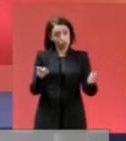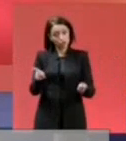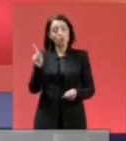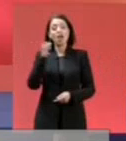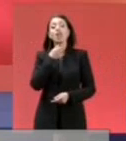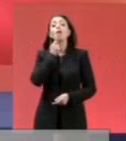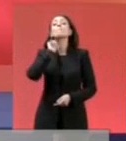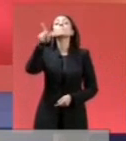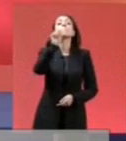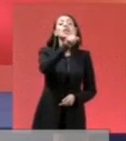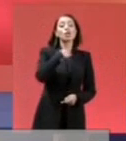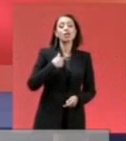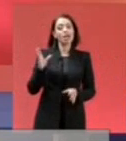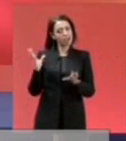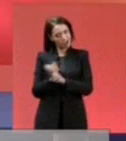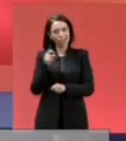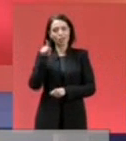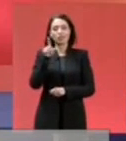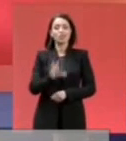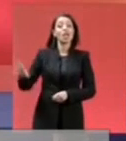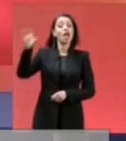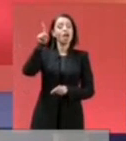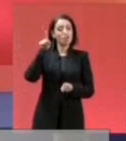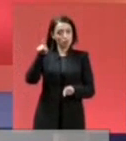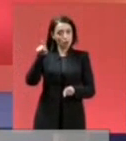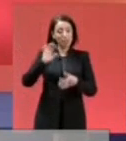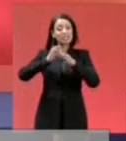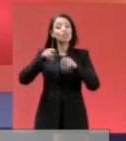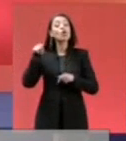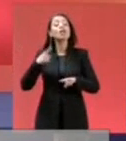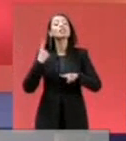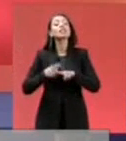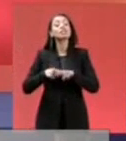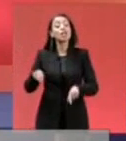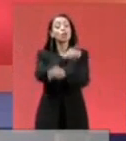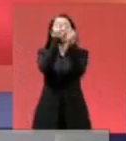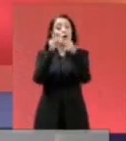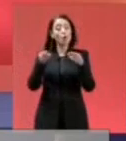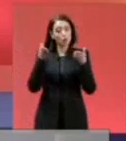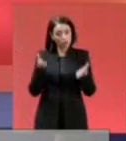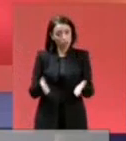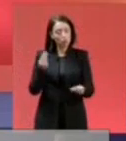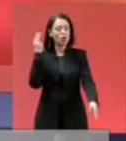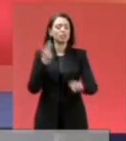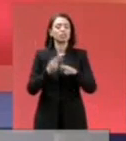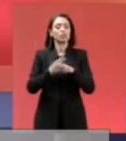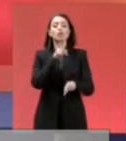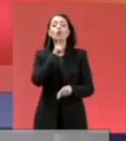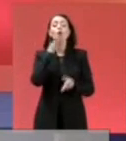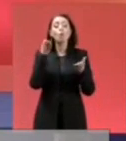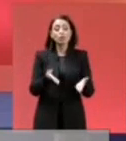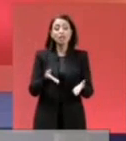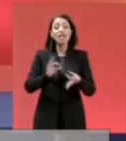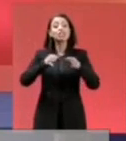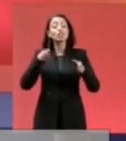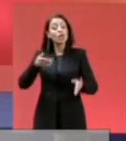αποφασιστικό μήνυμα και μάχη για να κερδίσει αυτή η Ευρώπη. Και η συμβολή της Ελλάδας στο αποτέλεσμα θα είναι σημαντικό, όπως και η συμβολή